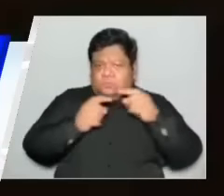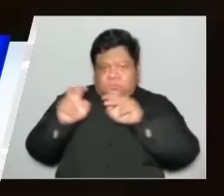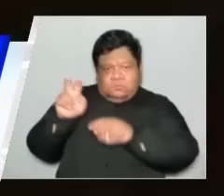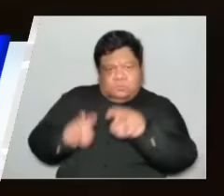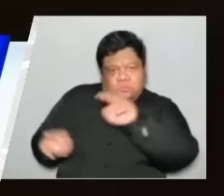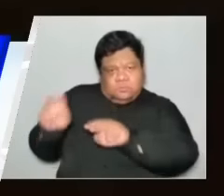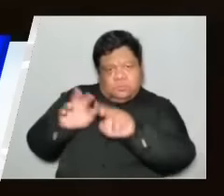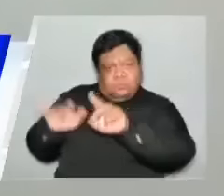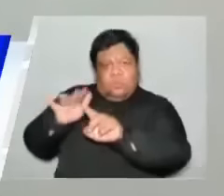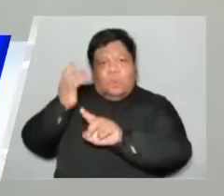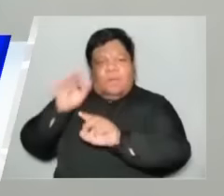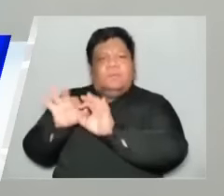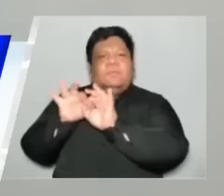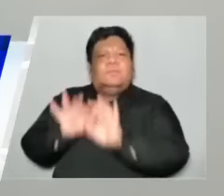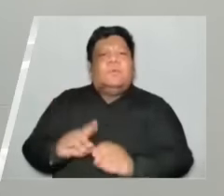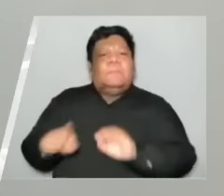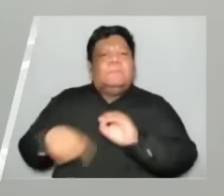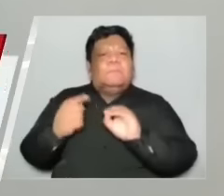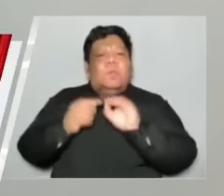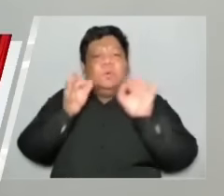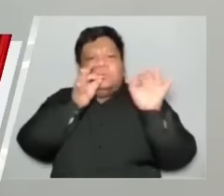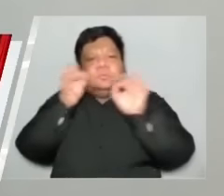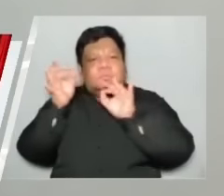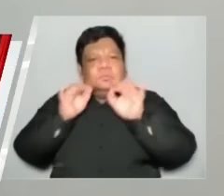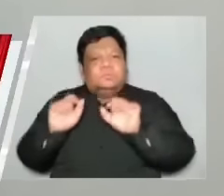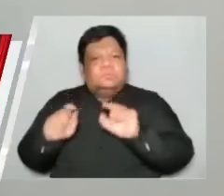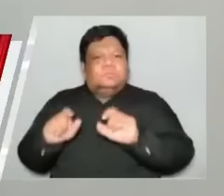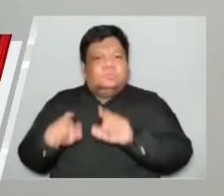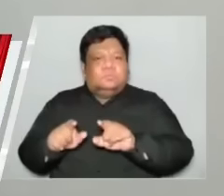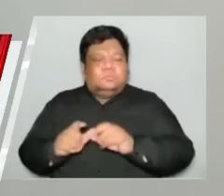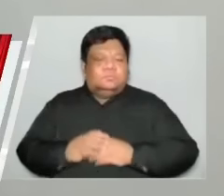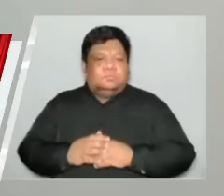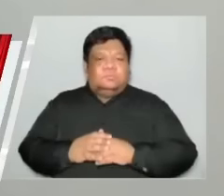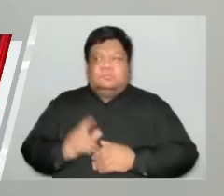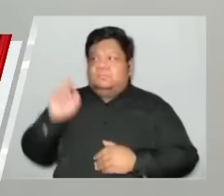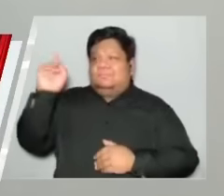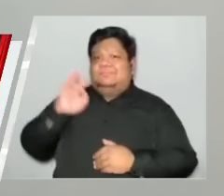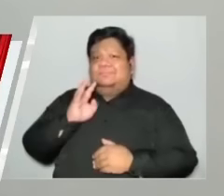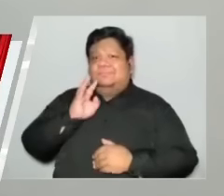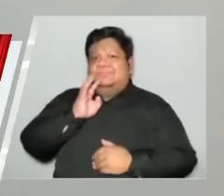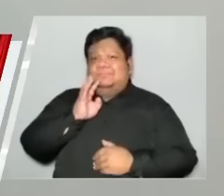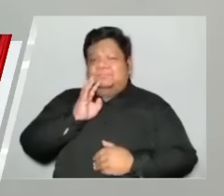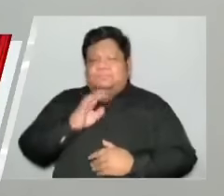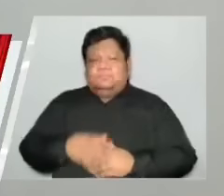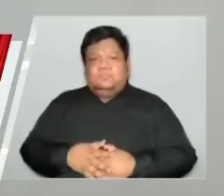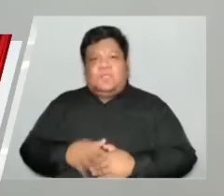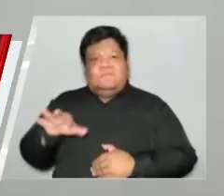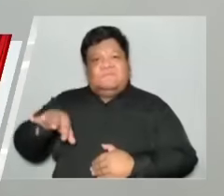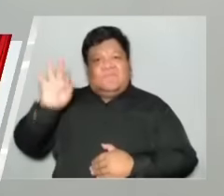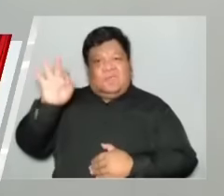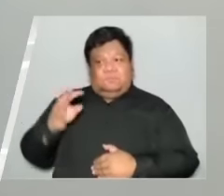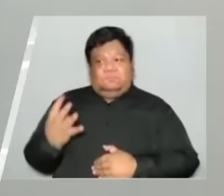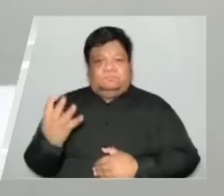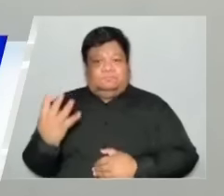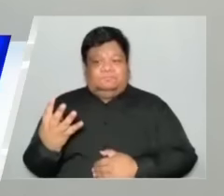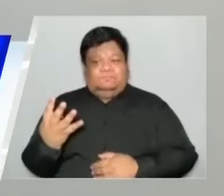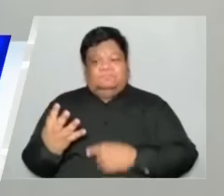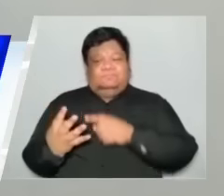illegal na droga. Lumalabas doon na itong pulis and other personalities ay